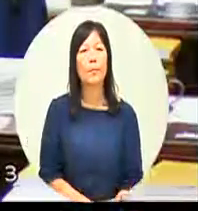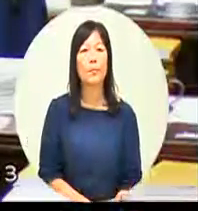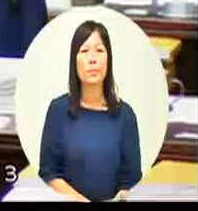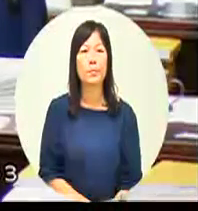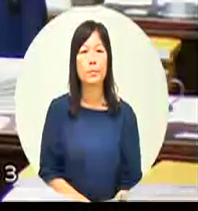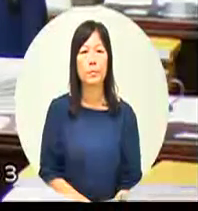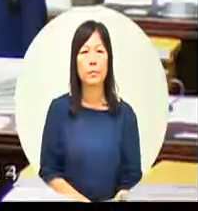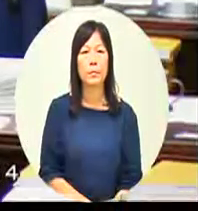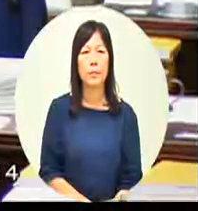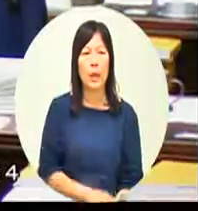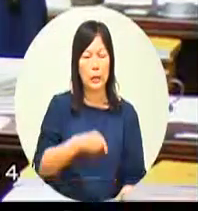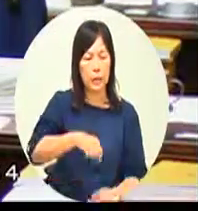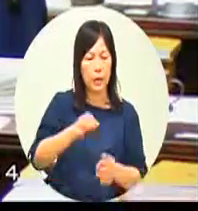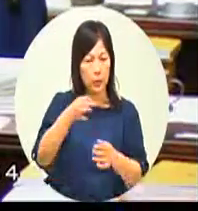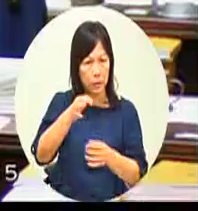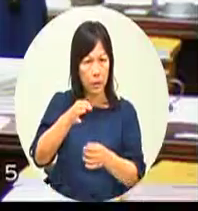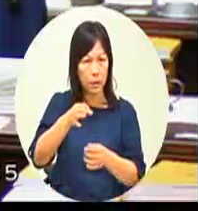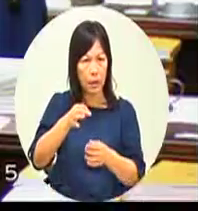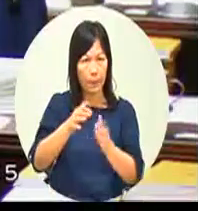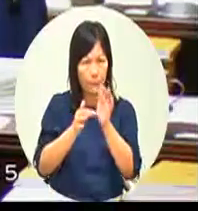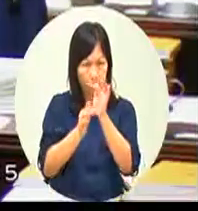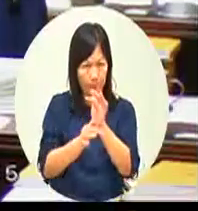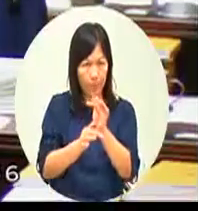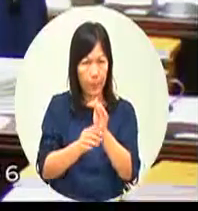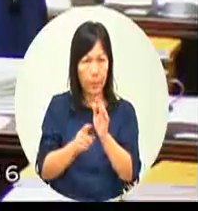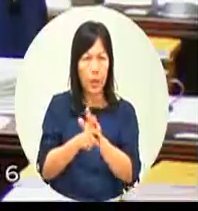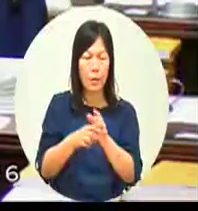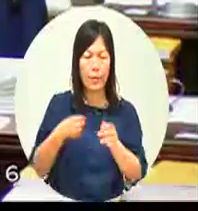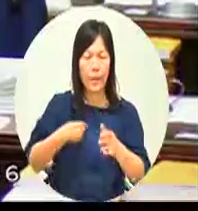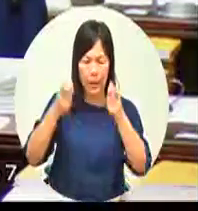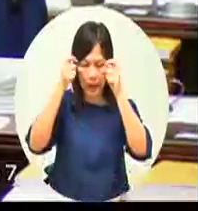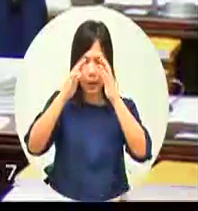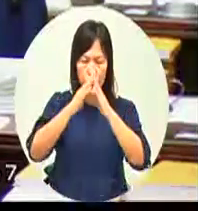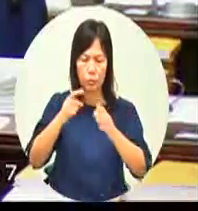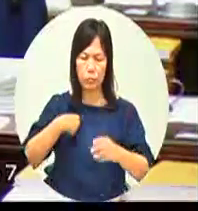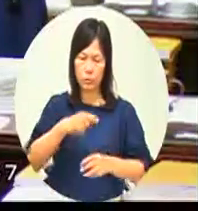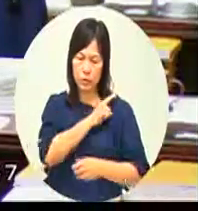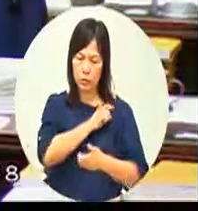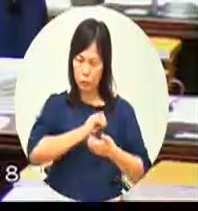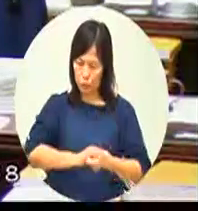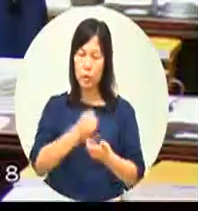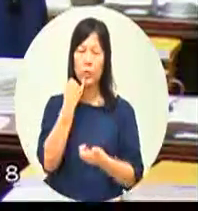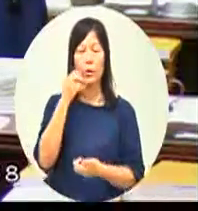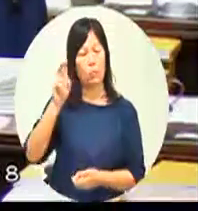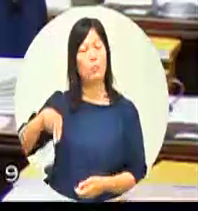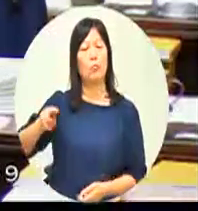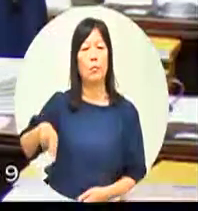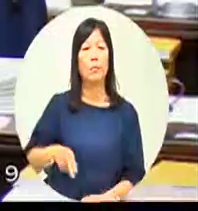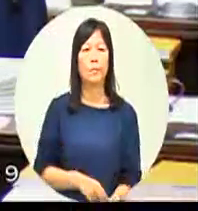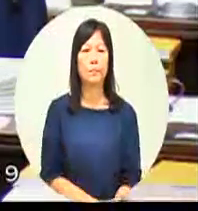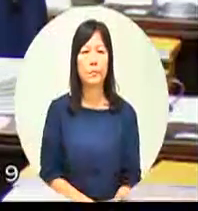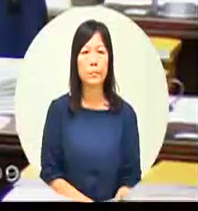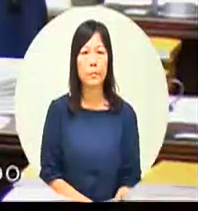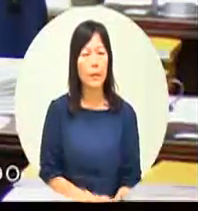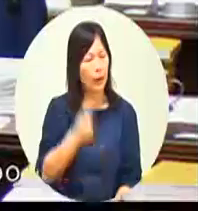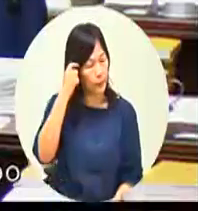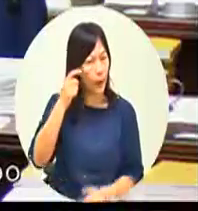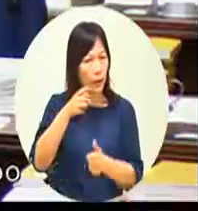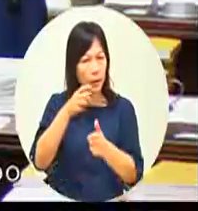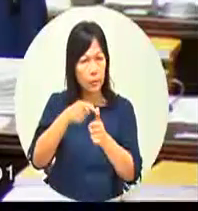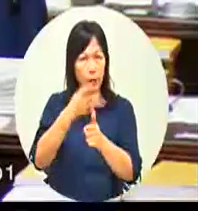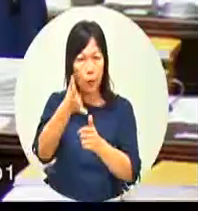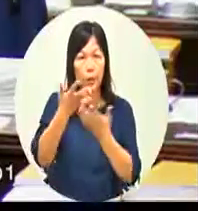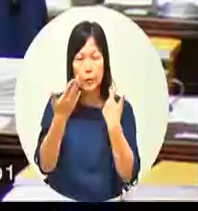的收费标准应该是高雄市有完全的自主权了哈。那我现在要先厘清是，